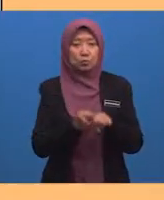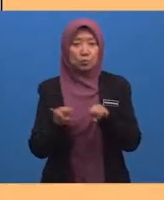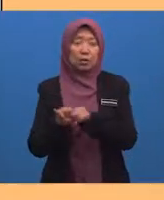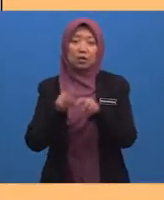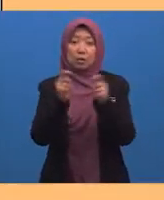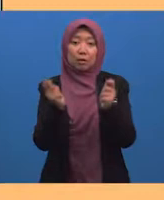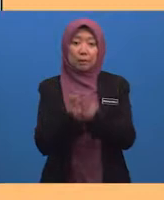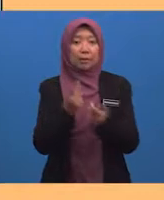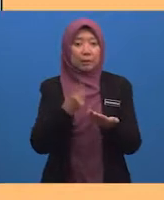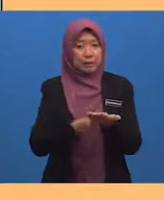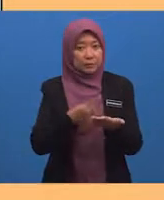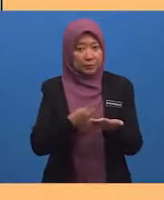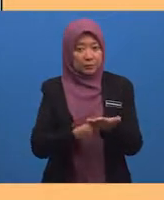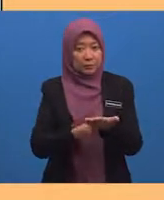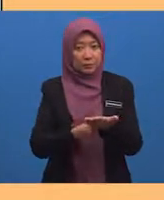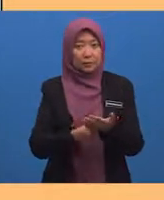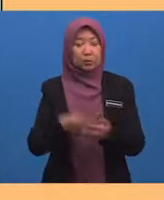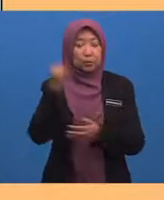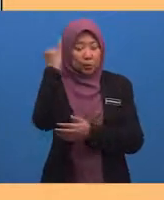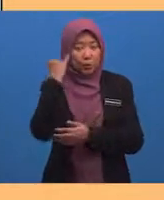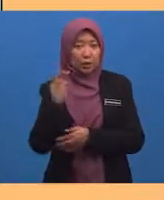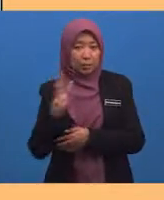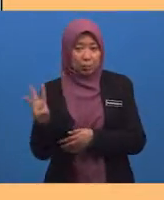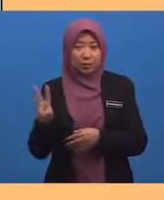perbincangan dalam kalangan ilmuan.